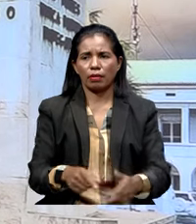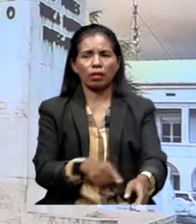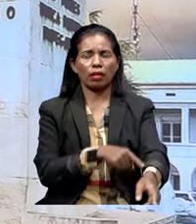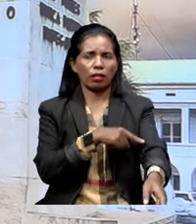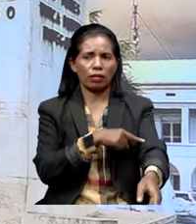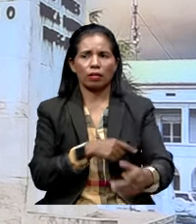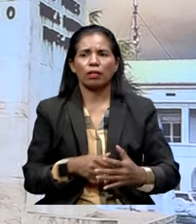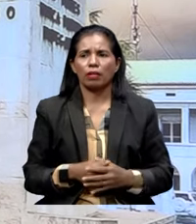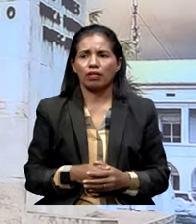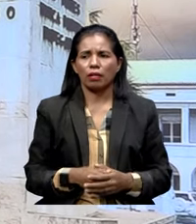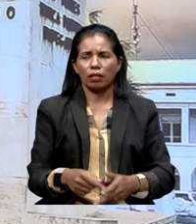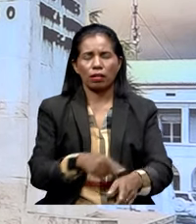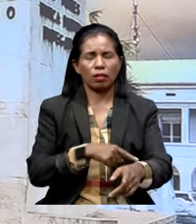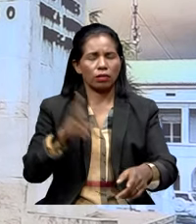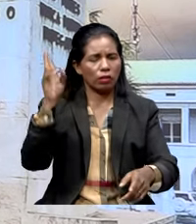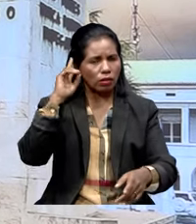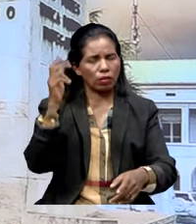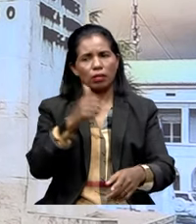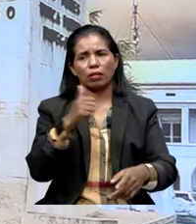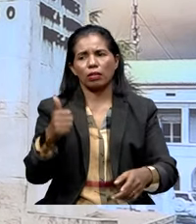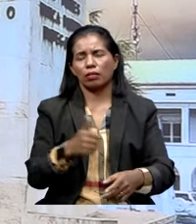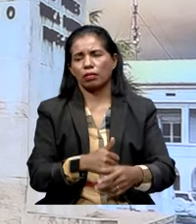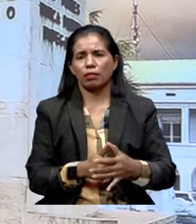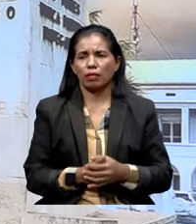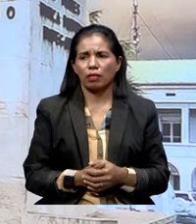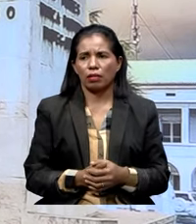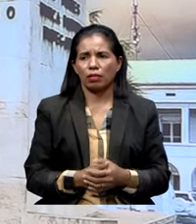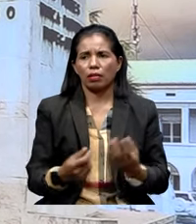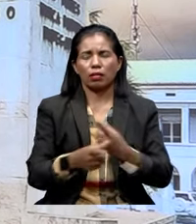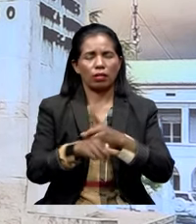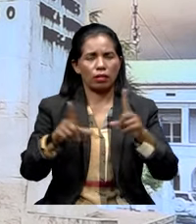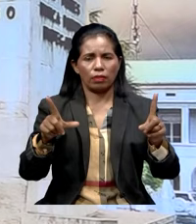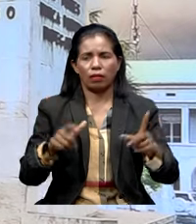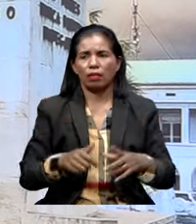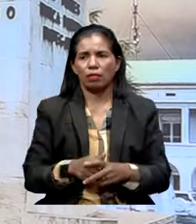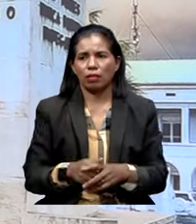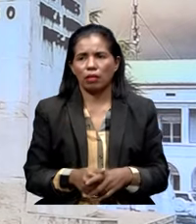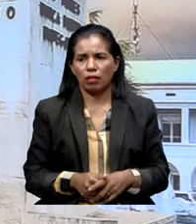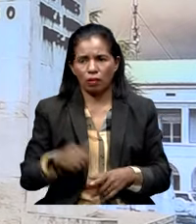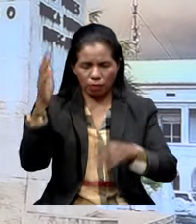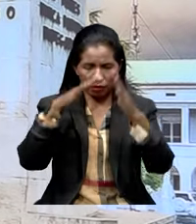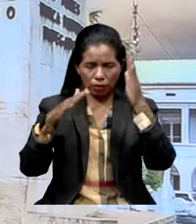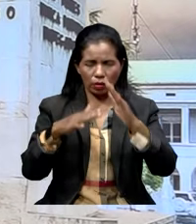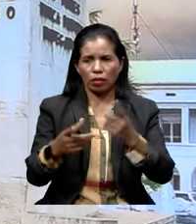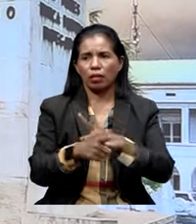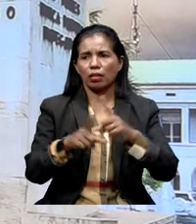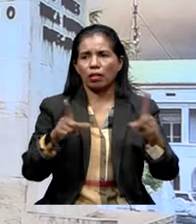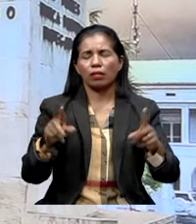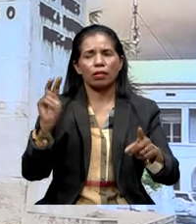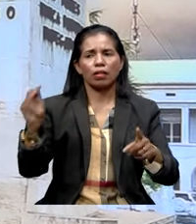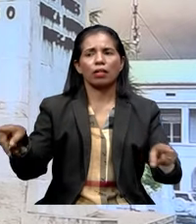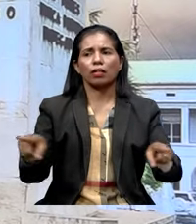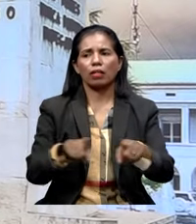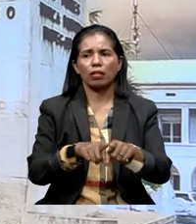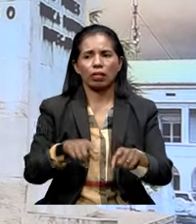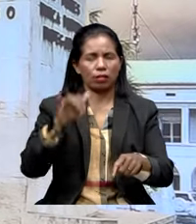na, tapi clear baru na pali ide ber, sesuatu yang libre pali. Ini problemnya, tapi libre na awak ni asalnya, narasi kalau